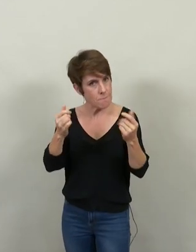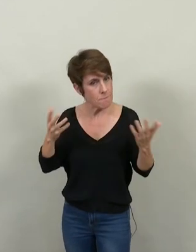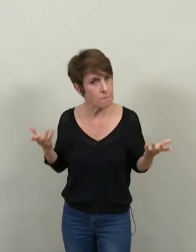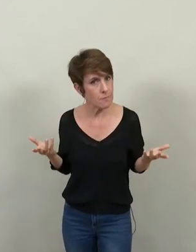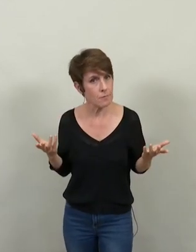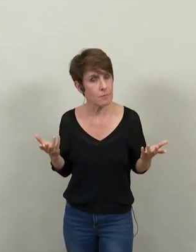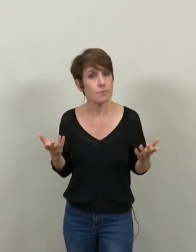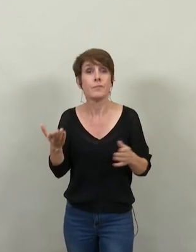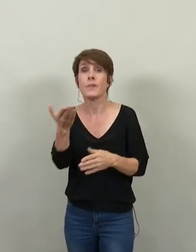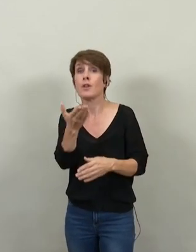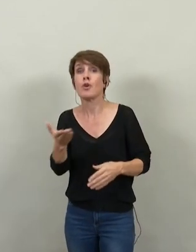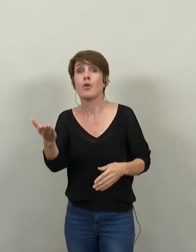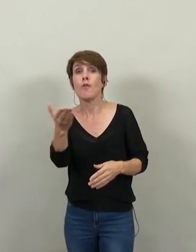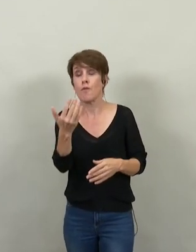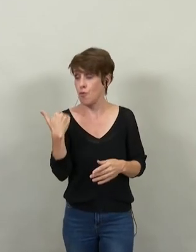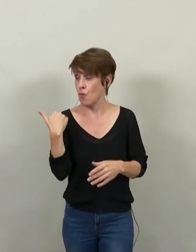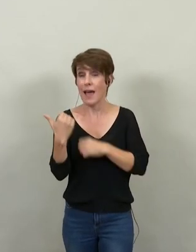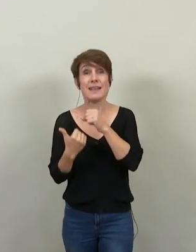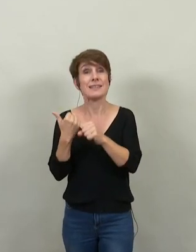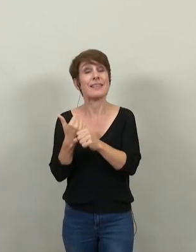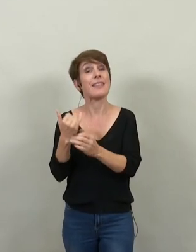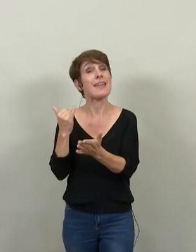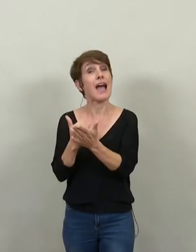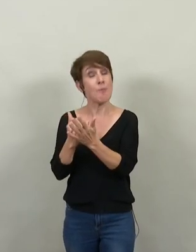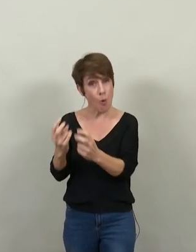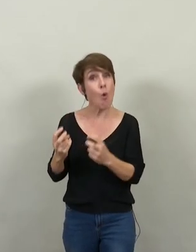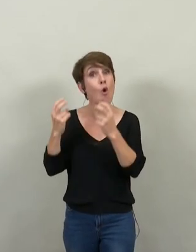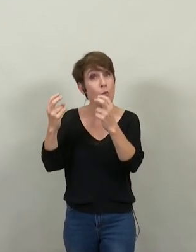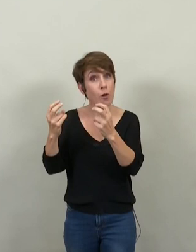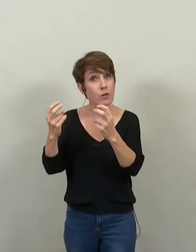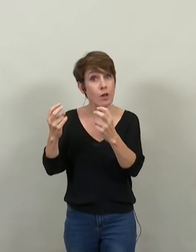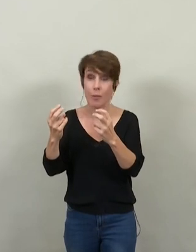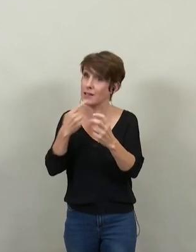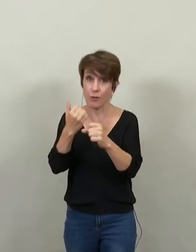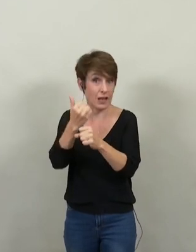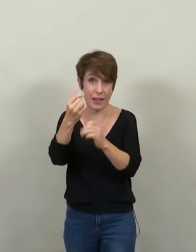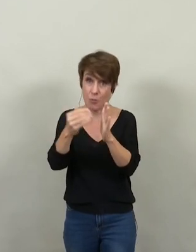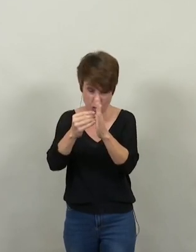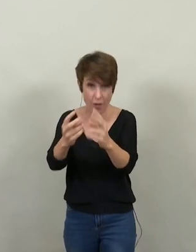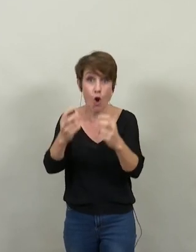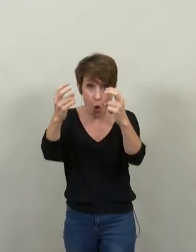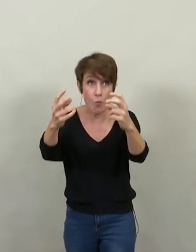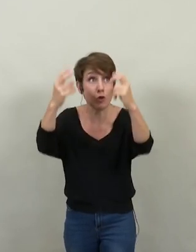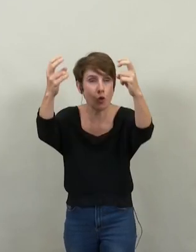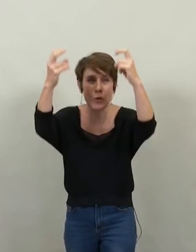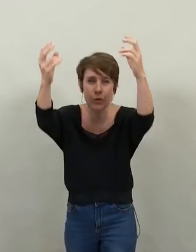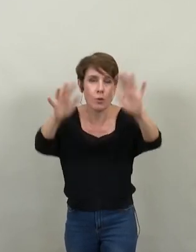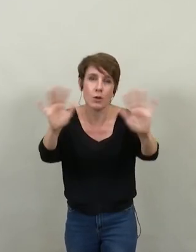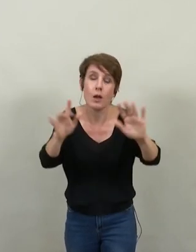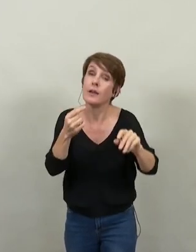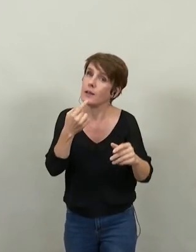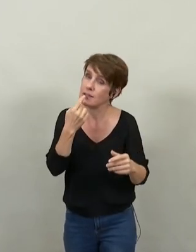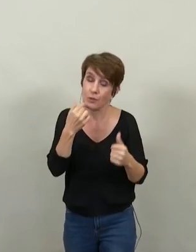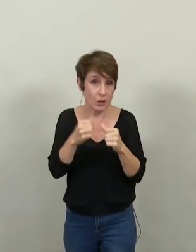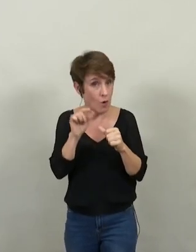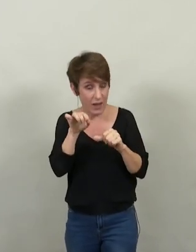ce que vous avez fait cette année avec l'augmentation des impôts se reproduira donc il faut effectivement faire des choix développer le vélo